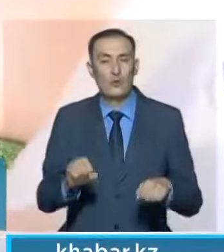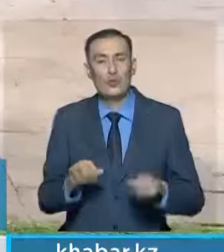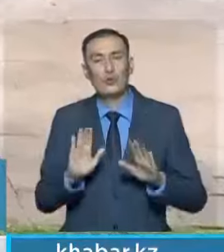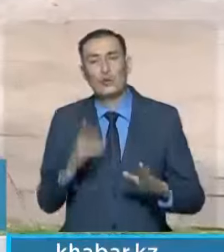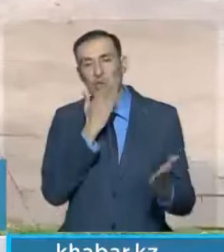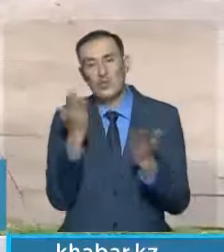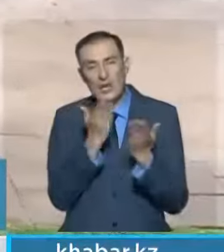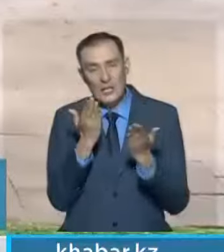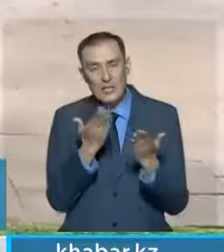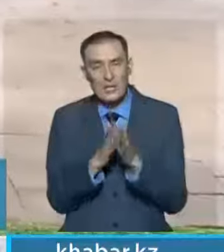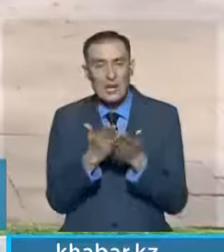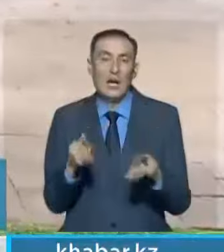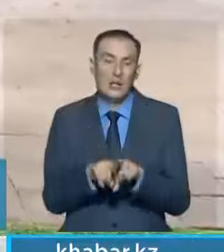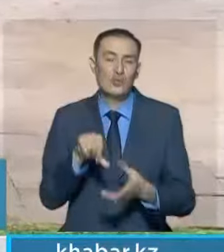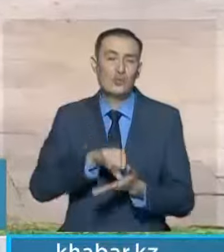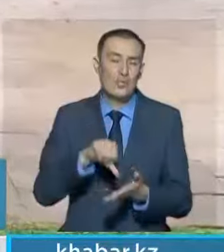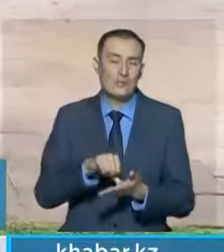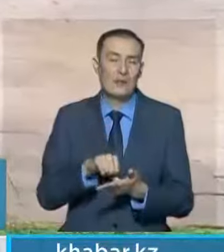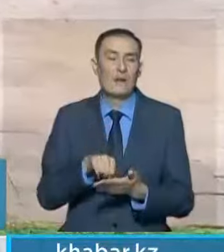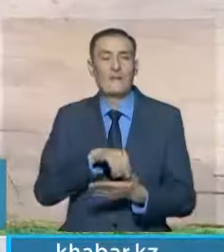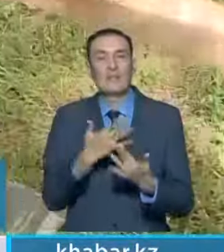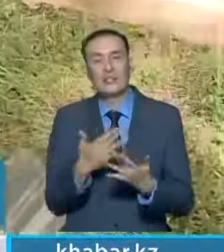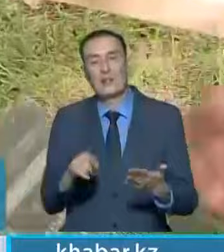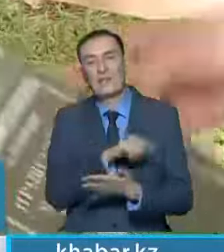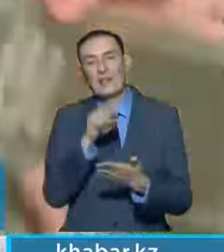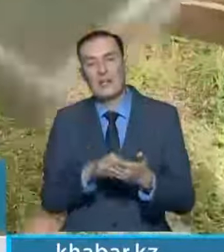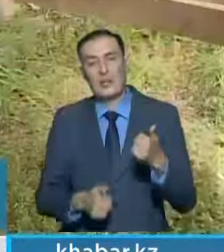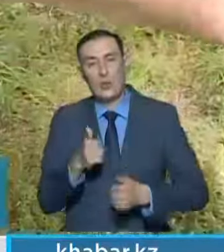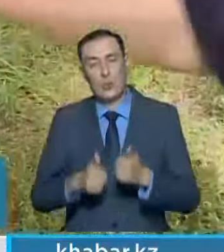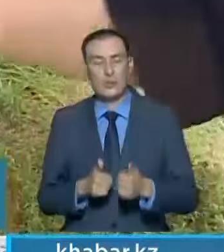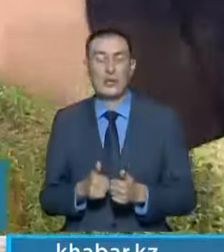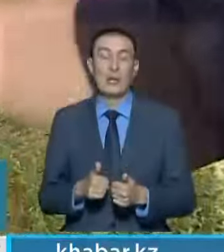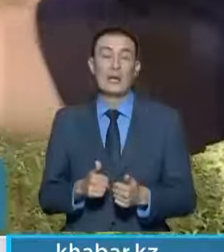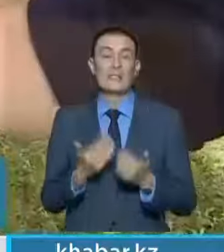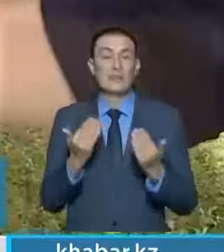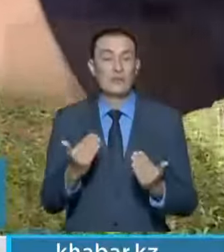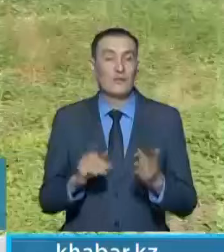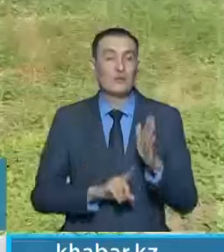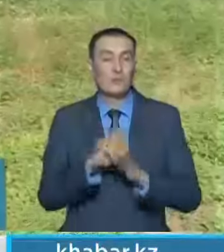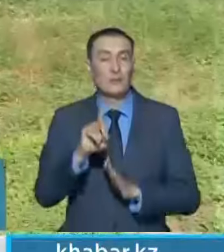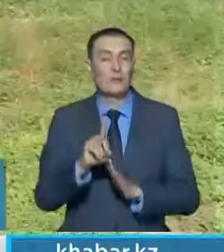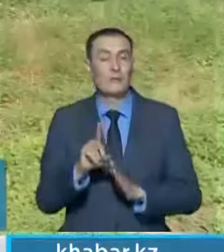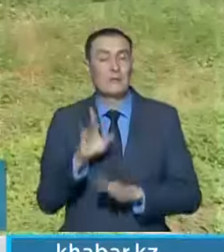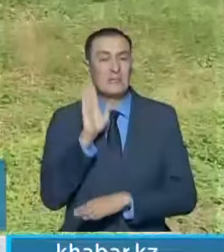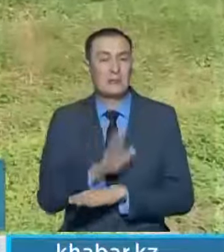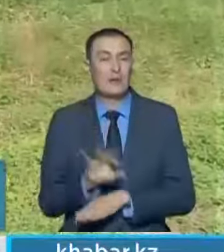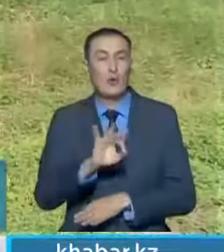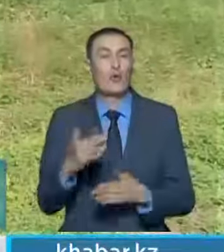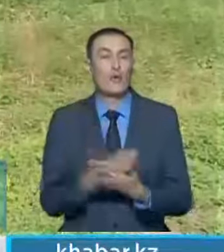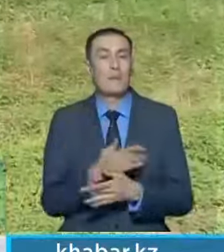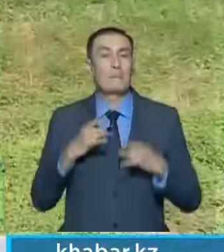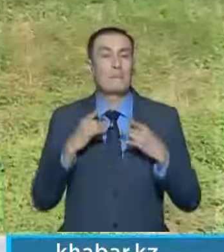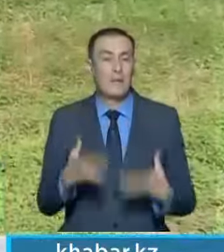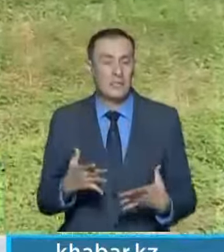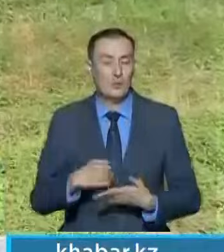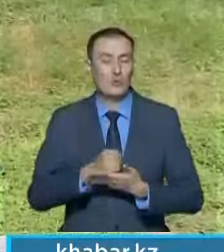только почитать книги, но и поучаствовать в викторинах и конкурсах на разные темы. Добавлю, что сегодня вступило в силу постановление о новом празднике,